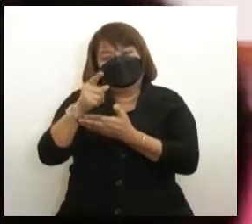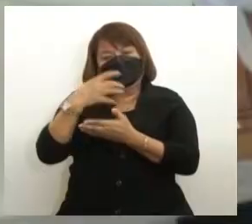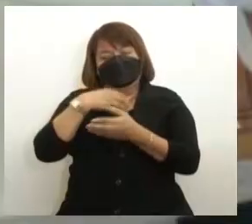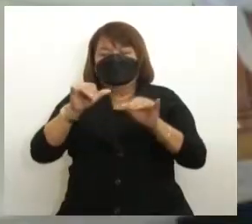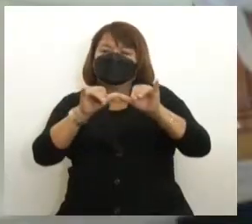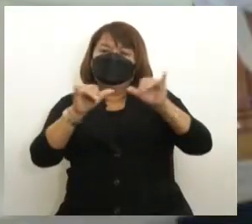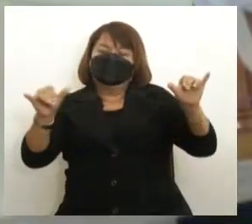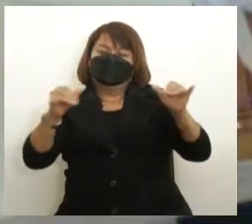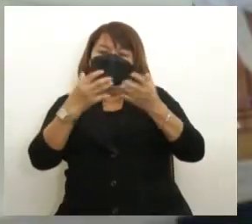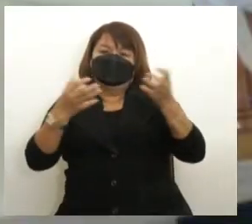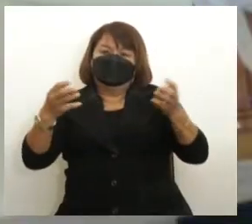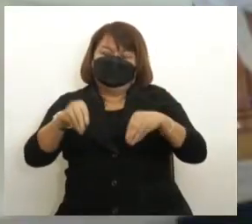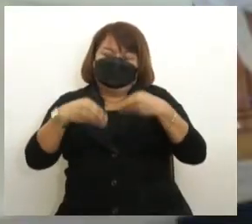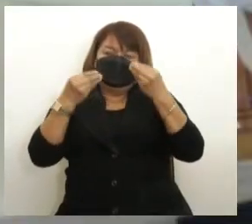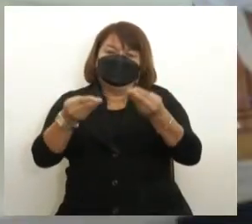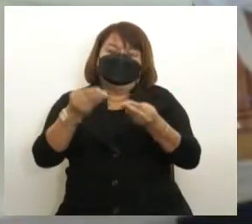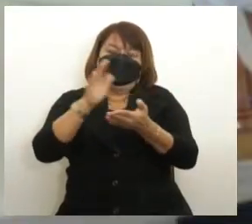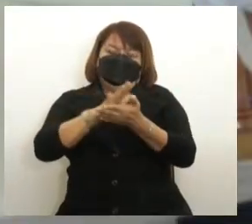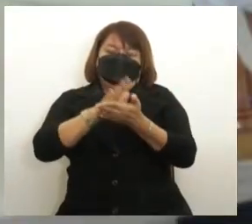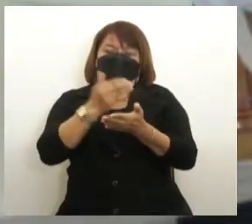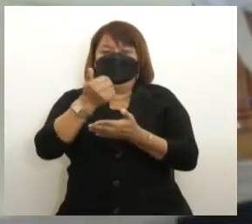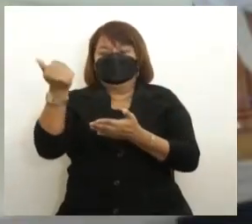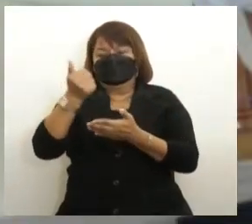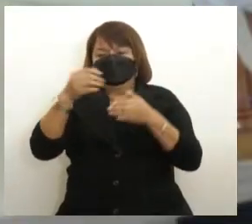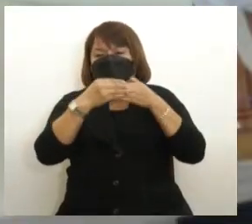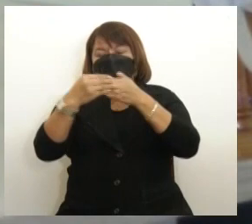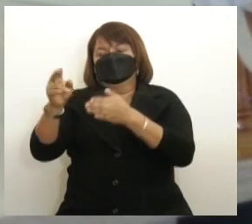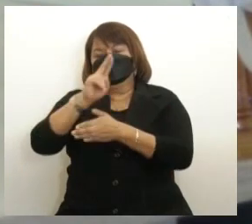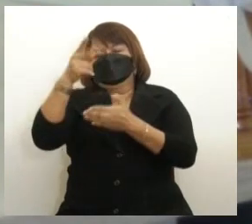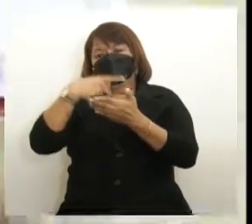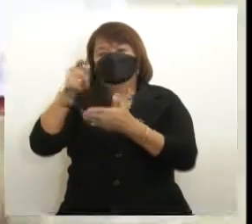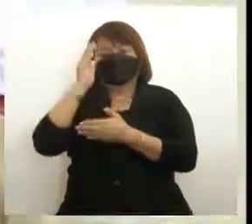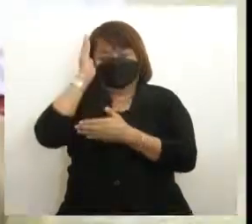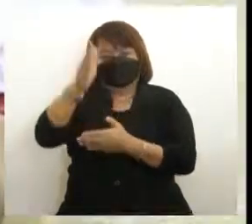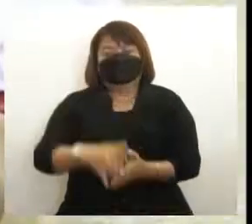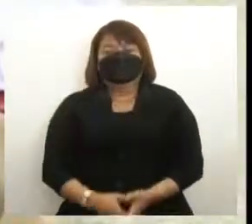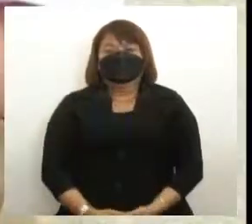ายผลเพื่อให้โรงเรียนต่างๆได้นำไปใช้ประโยชน์ต่อไป